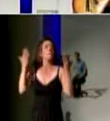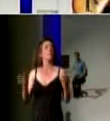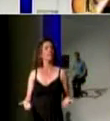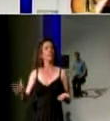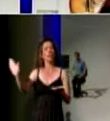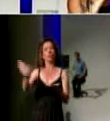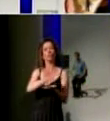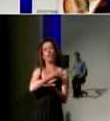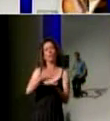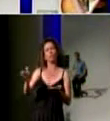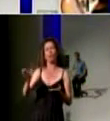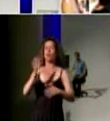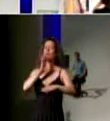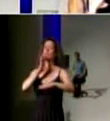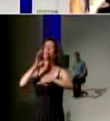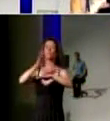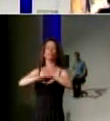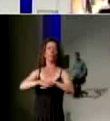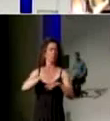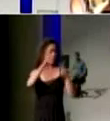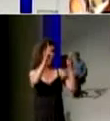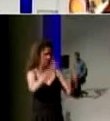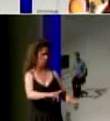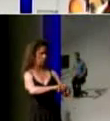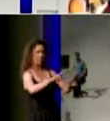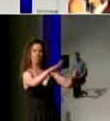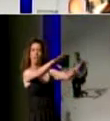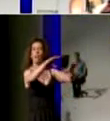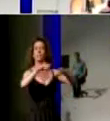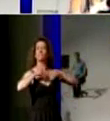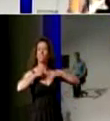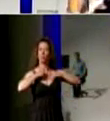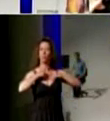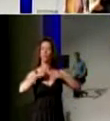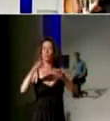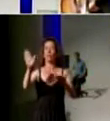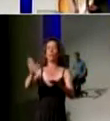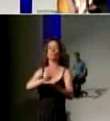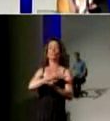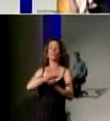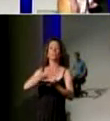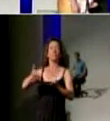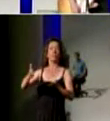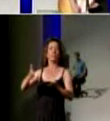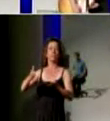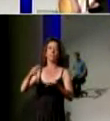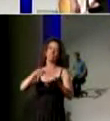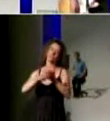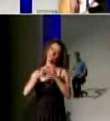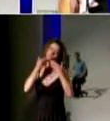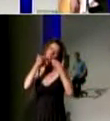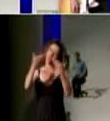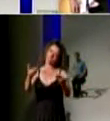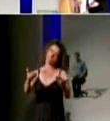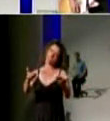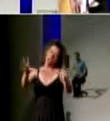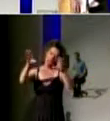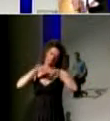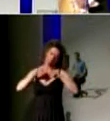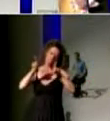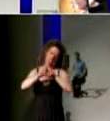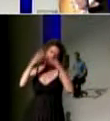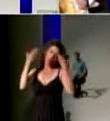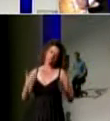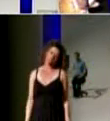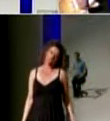chanson qui parle de l'acceptation de la différence. Une chanson qui vous dit merci de nous prendre comme on est,